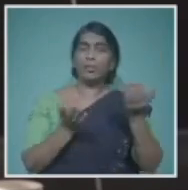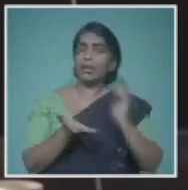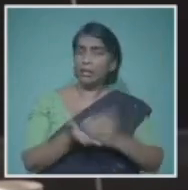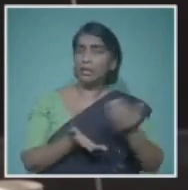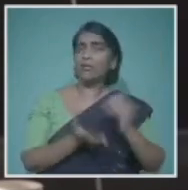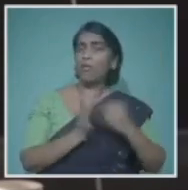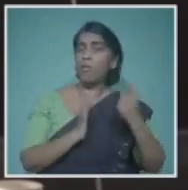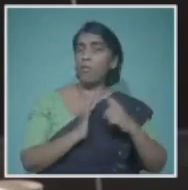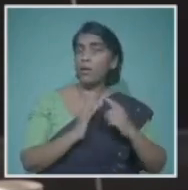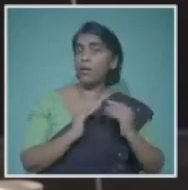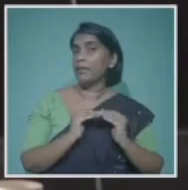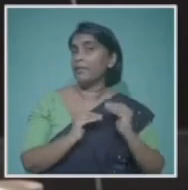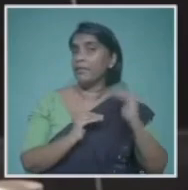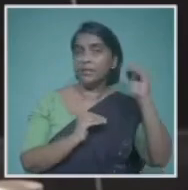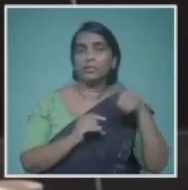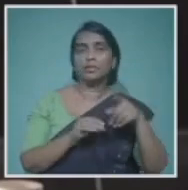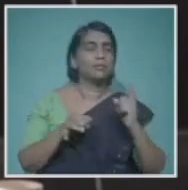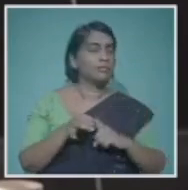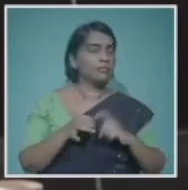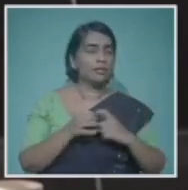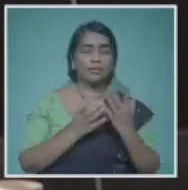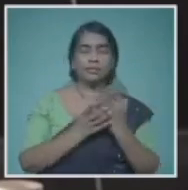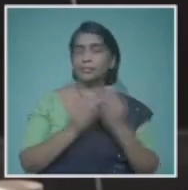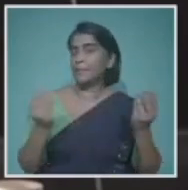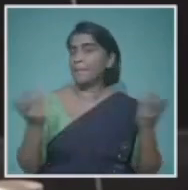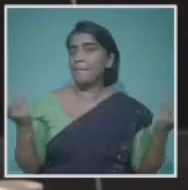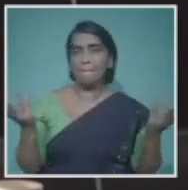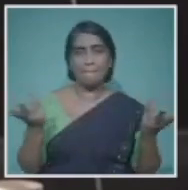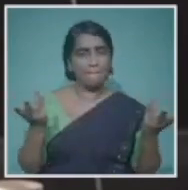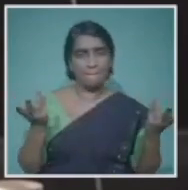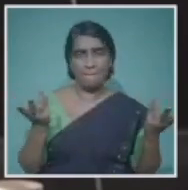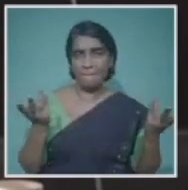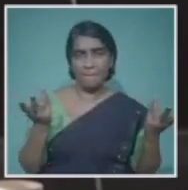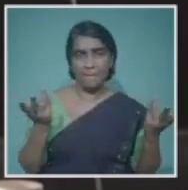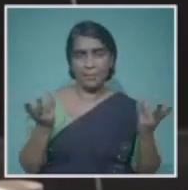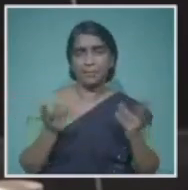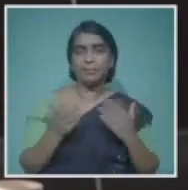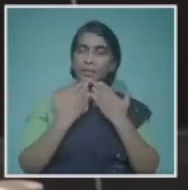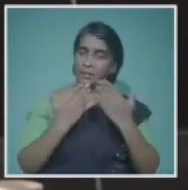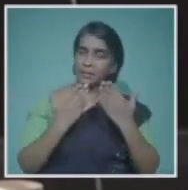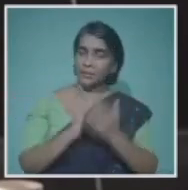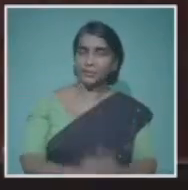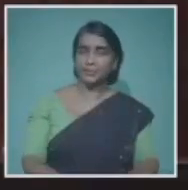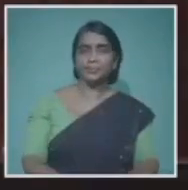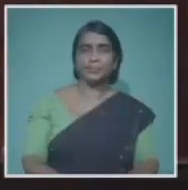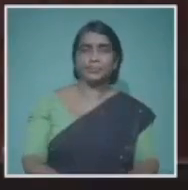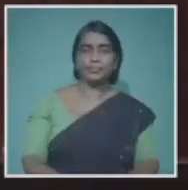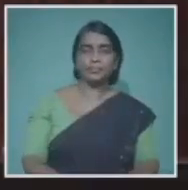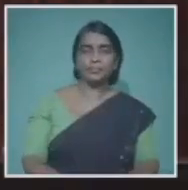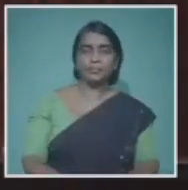තවත් පොලිය වැඩි කරගෙන මේ ප්‍රශ්න නම් විසඳන්න බෑ. බොහොම ස්තුතියි. බොහොම ස්තුතියි ගරු මන්ත්‍රීවරුනි. ගරු අශෝක